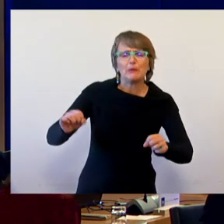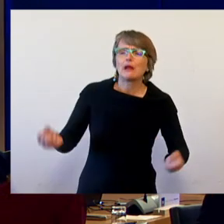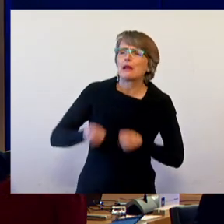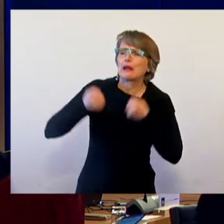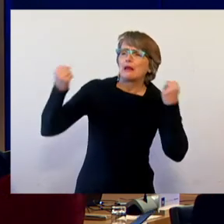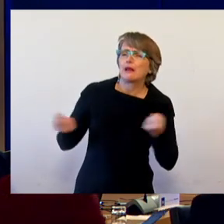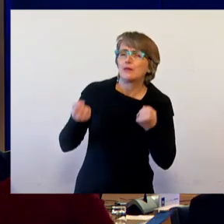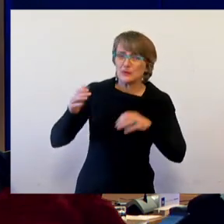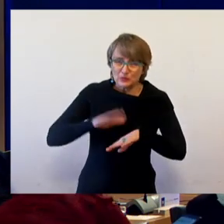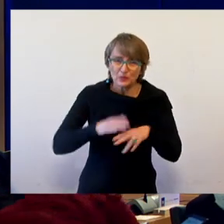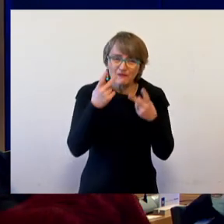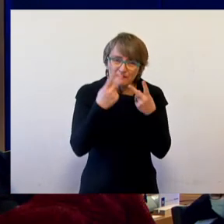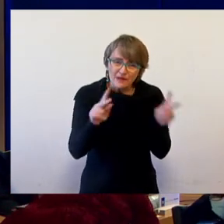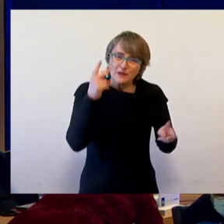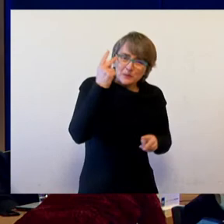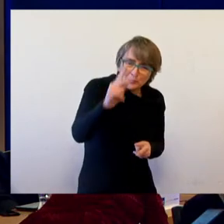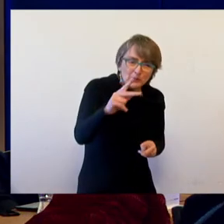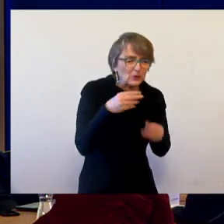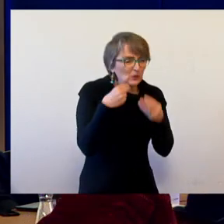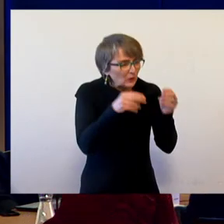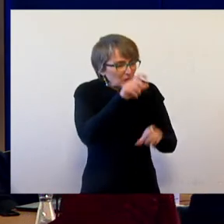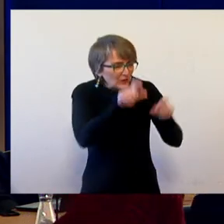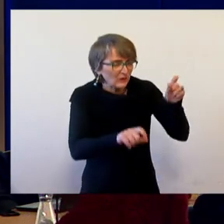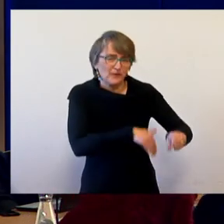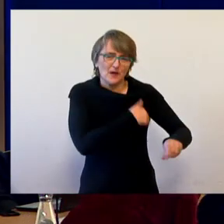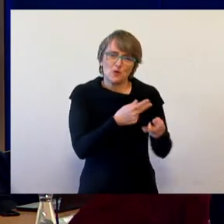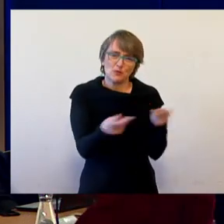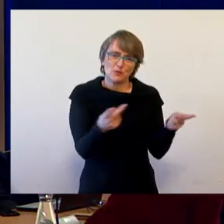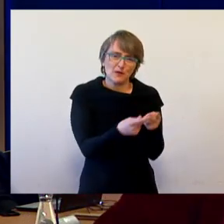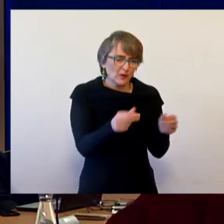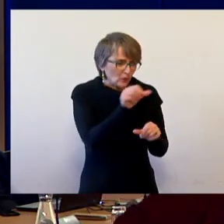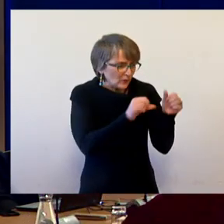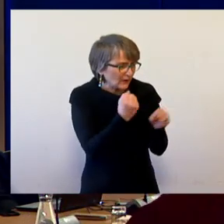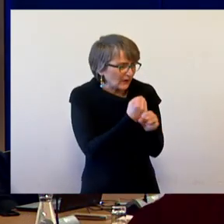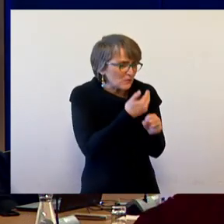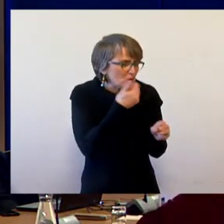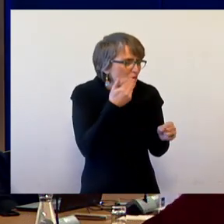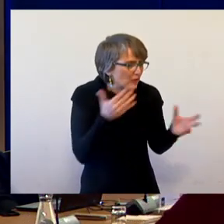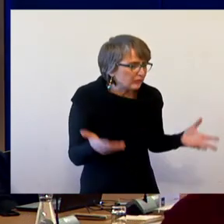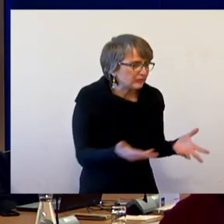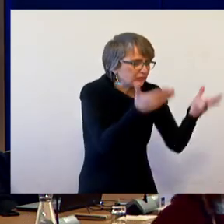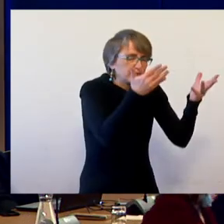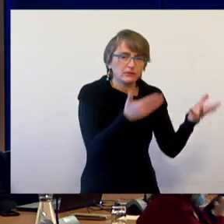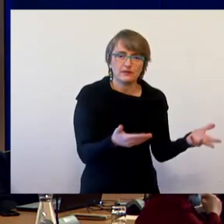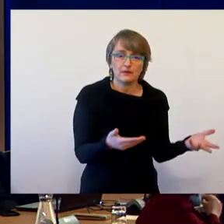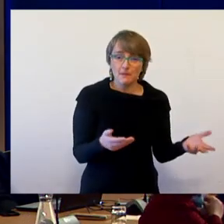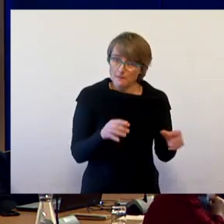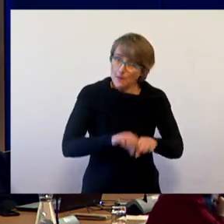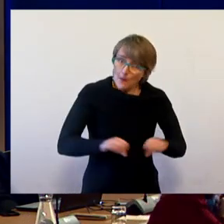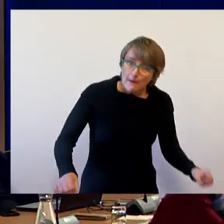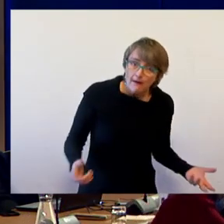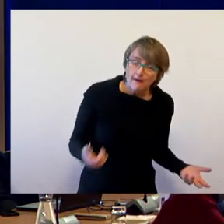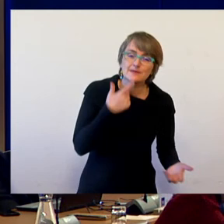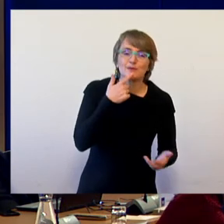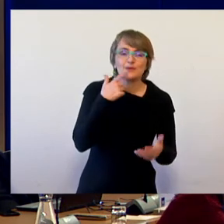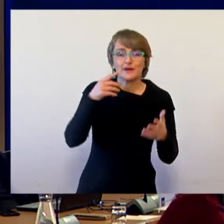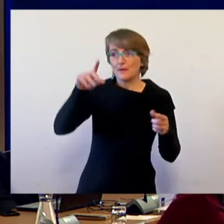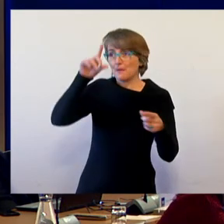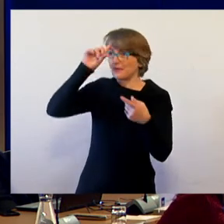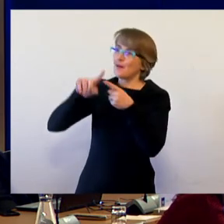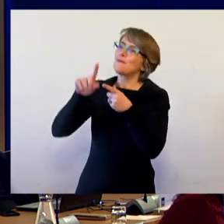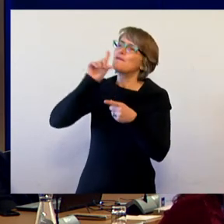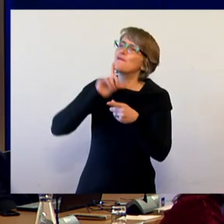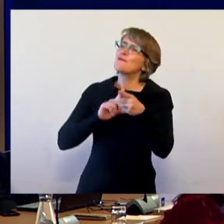pas capable d'améliorer les conditions de travail des agents publics, vous savez, il y a ce décalage entre les promesses électorales de votre candidate à la présidentielle